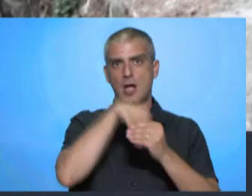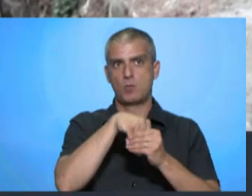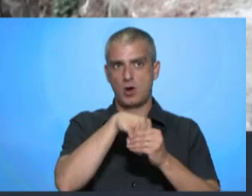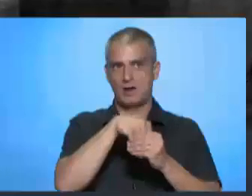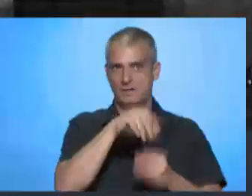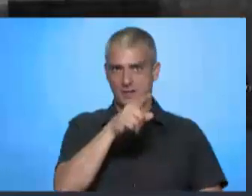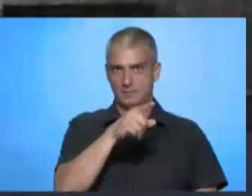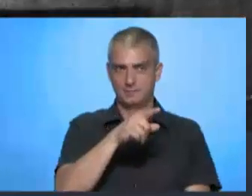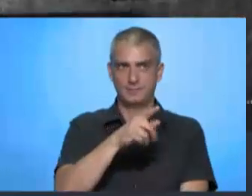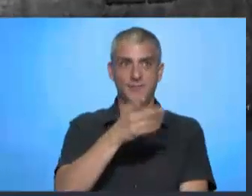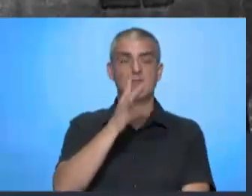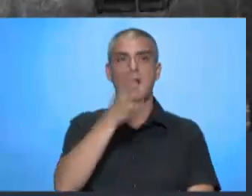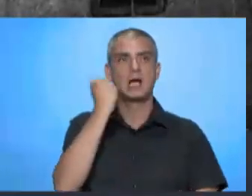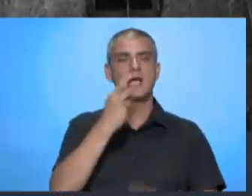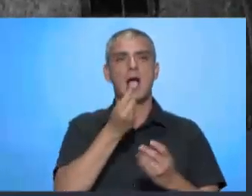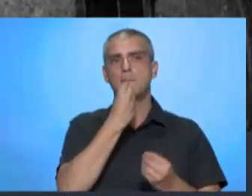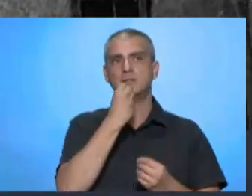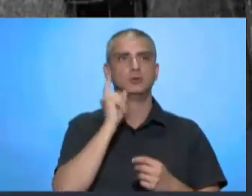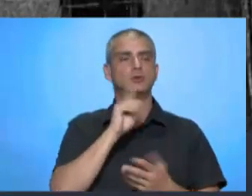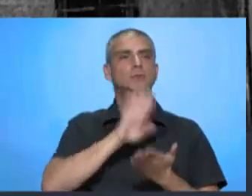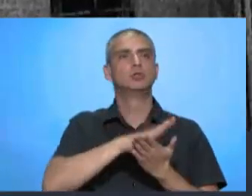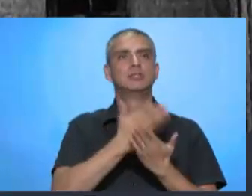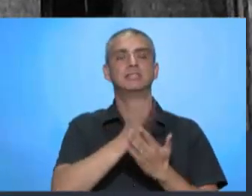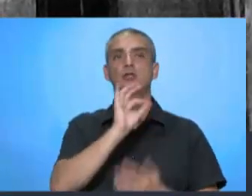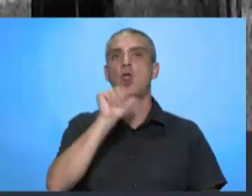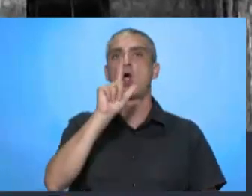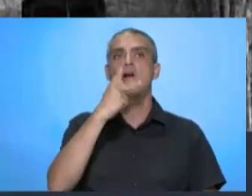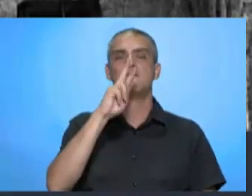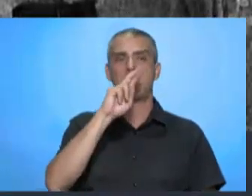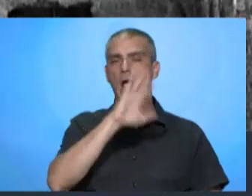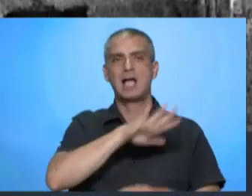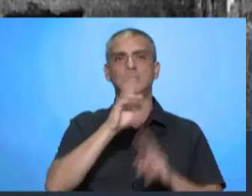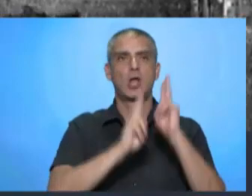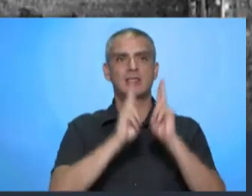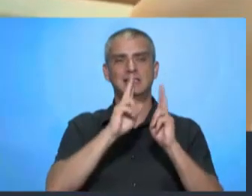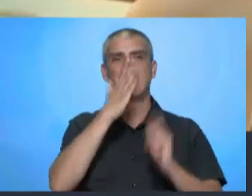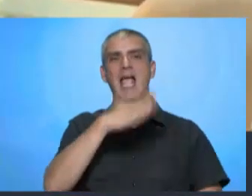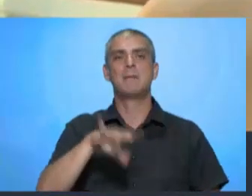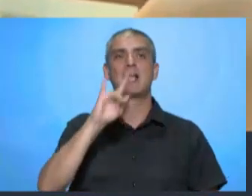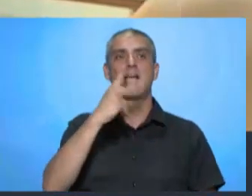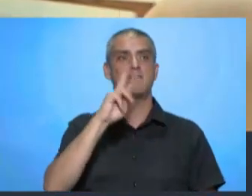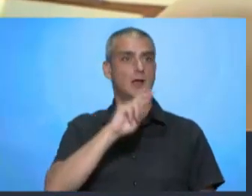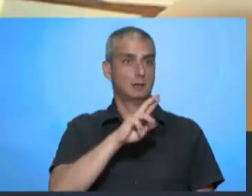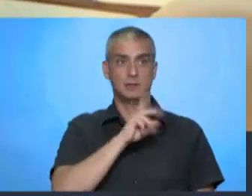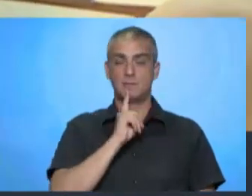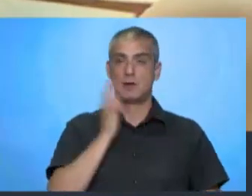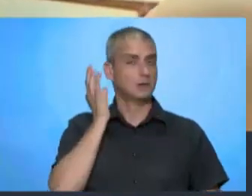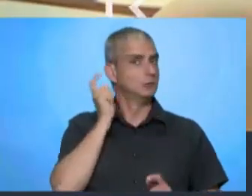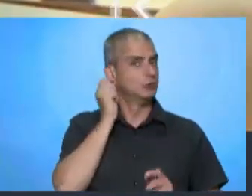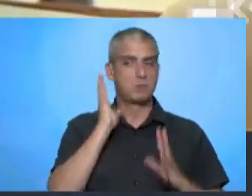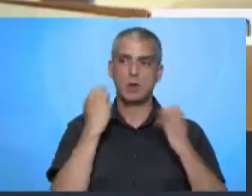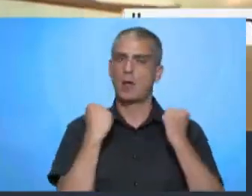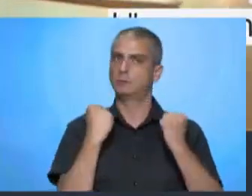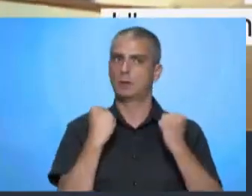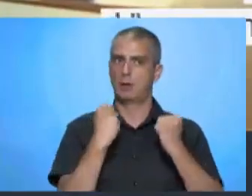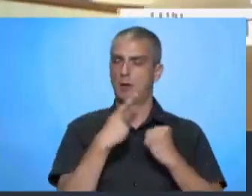חיים. לחיים היה מזנון בשם השניצליה של אופירה, באזור התעשייה עמק חפר. ואימא שלנו באמת בן אדם חזק, מאוד מאוד